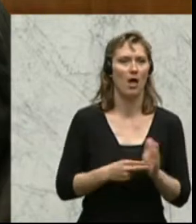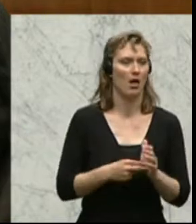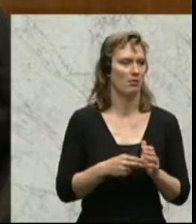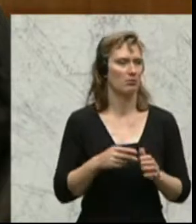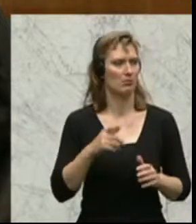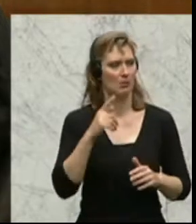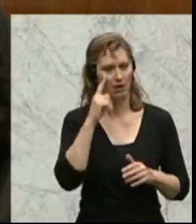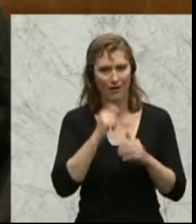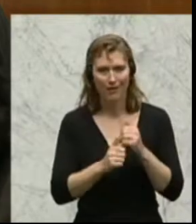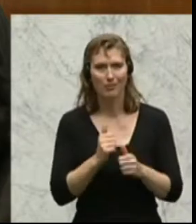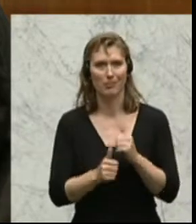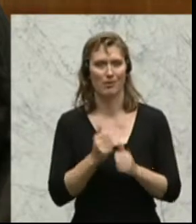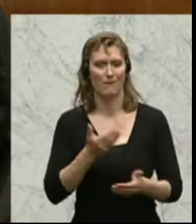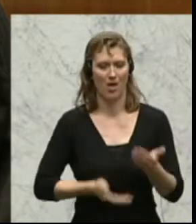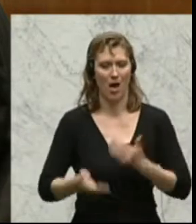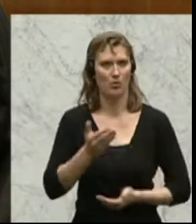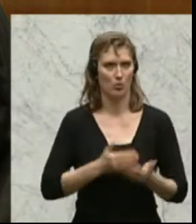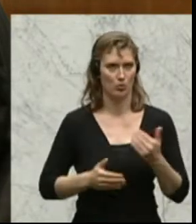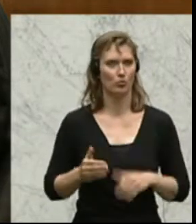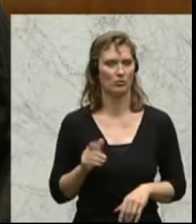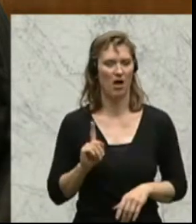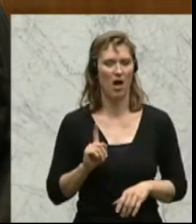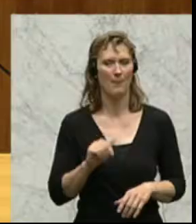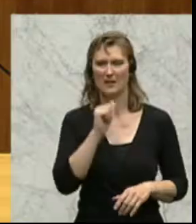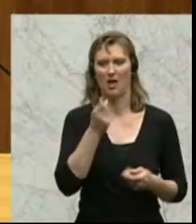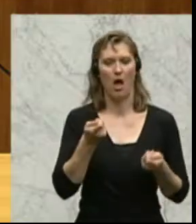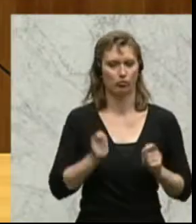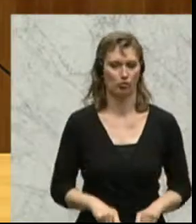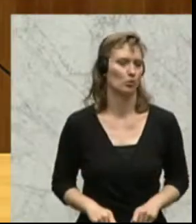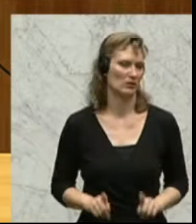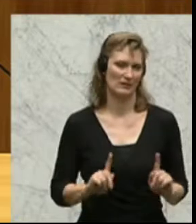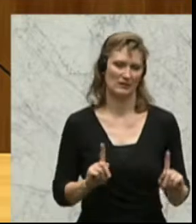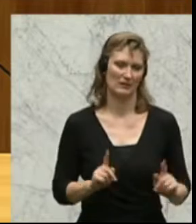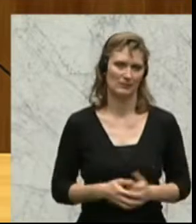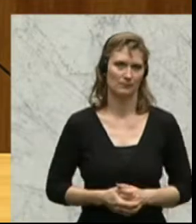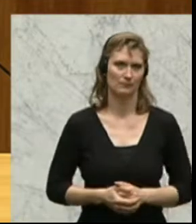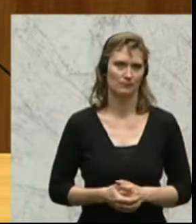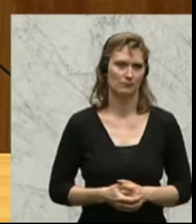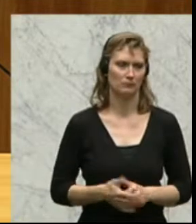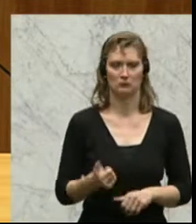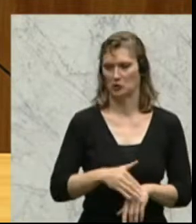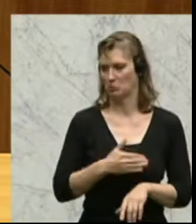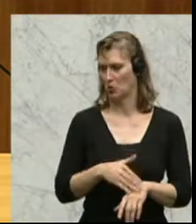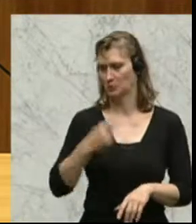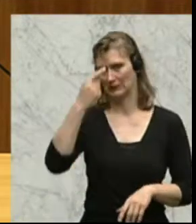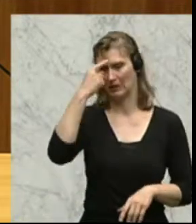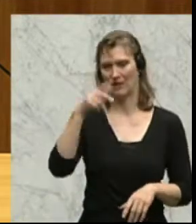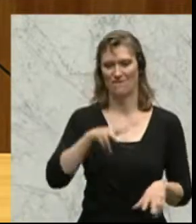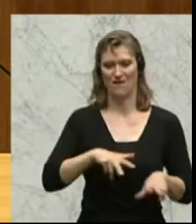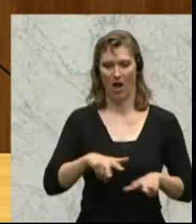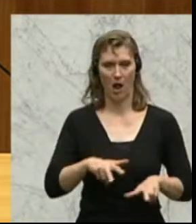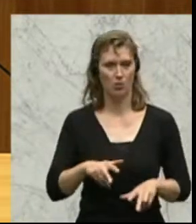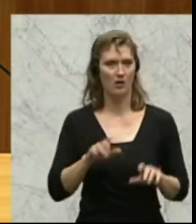Verhandlungen relativ weit gebracht, aber dann nicht zum Abschluss bringen können. Wenn ich zum Beispiel an die Verwaltung der Lehrer denke,